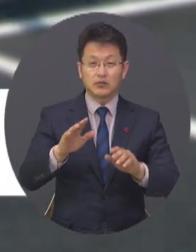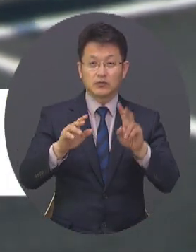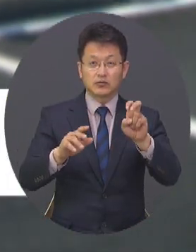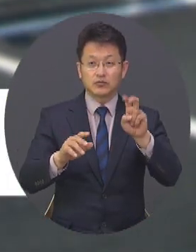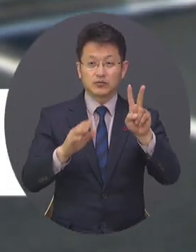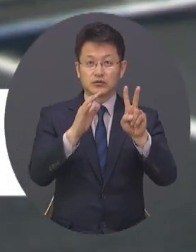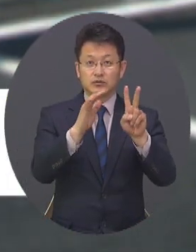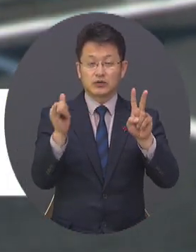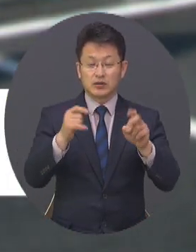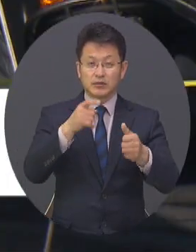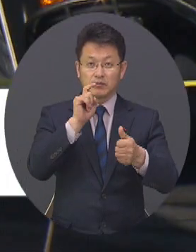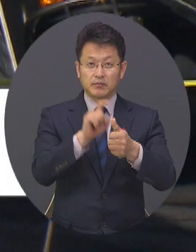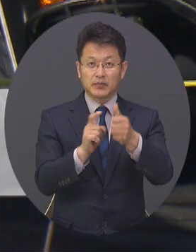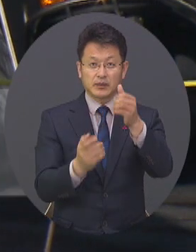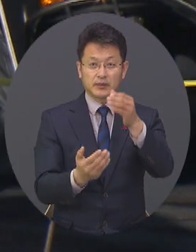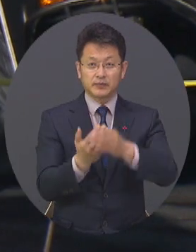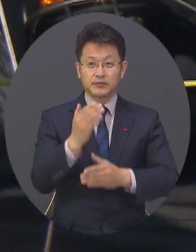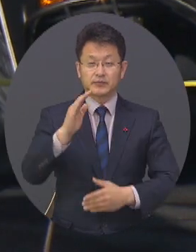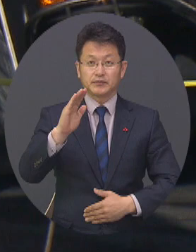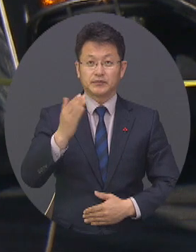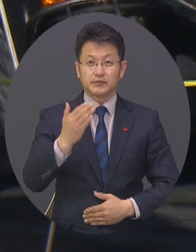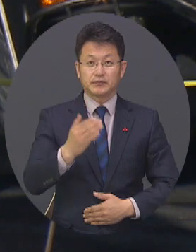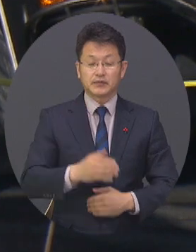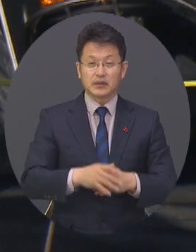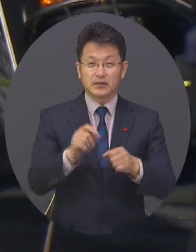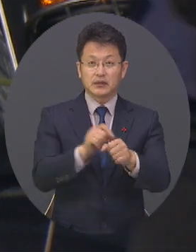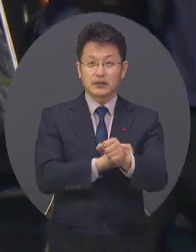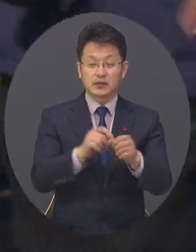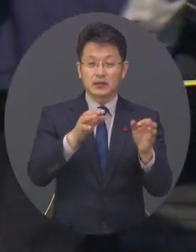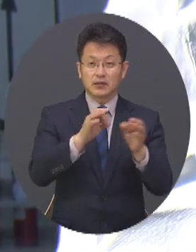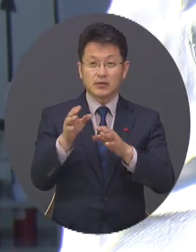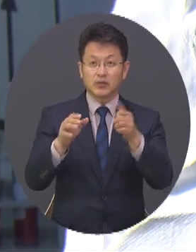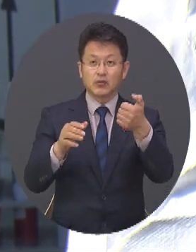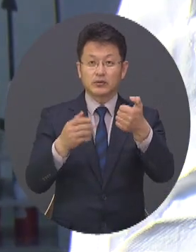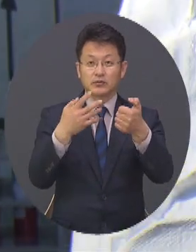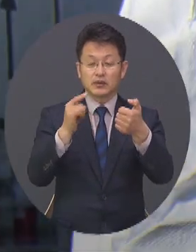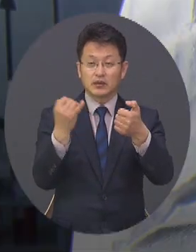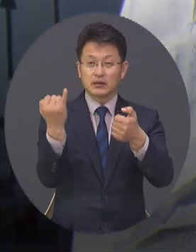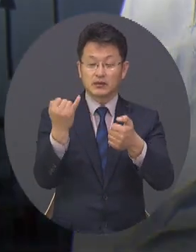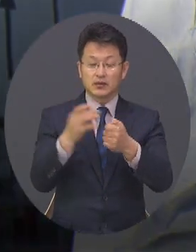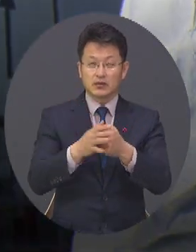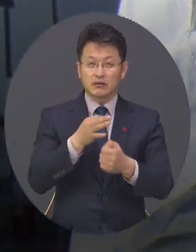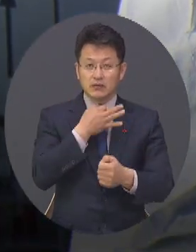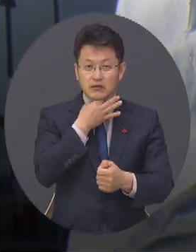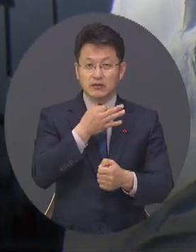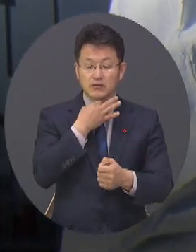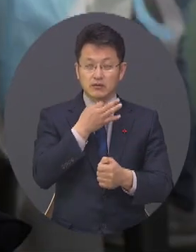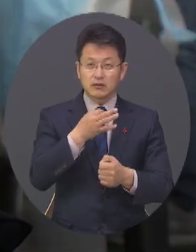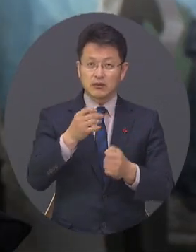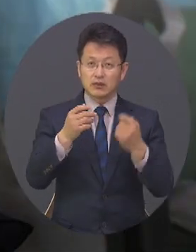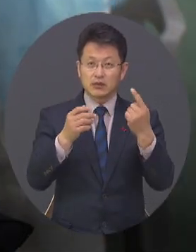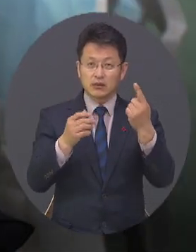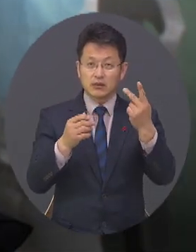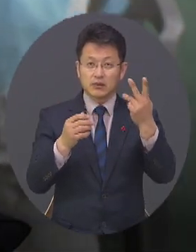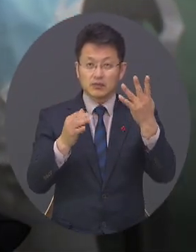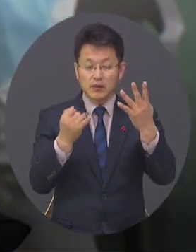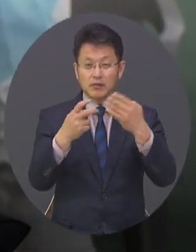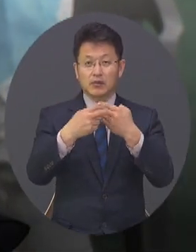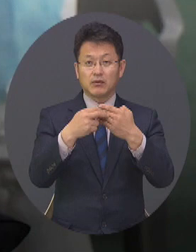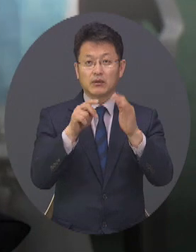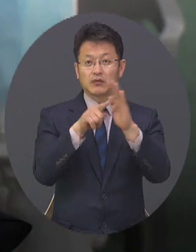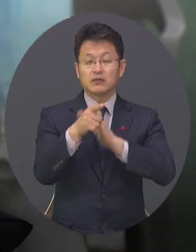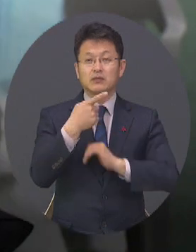22명의 막진 자 가 추가됐습니다 특히 에 김에 50대 여성은 기침 증상으로 4차례나 병원을 찾았지만